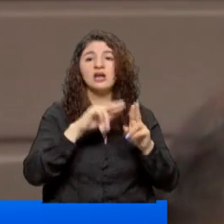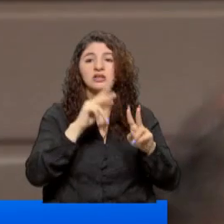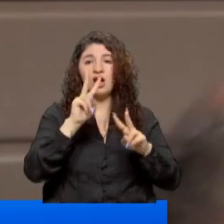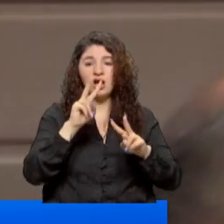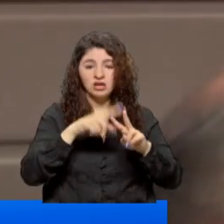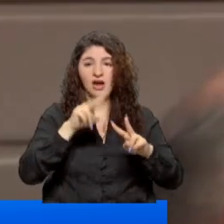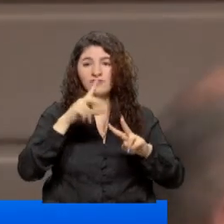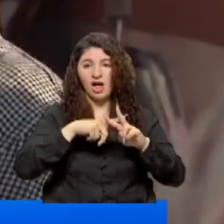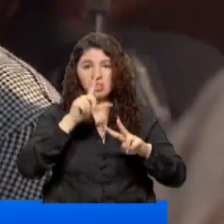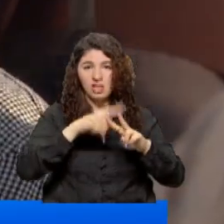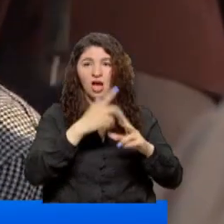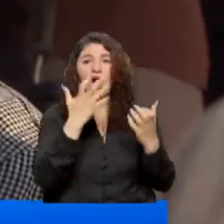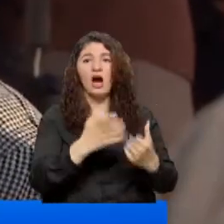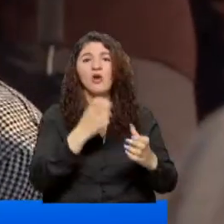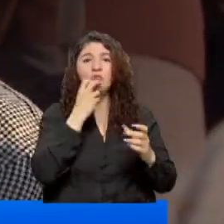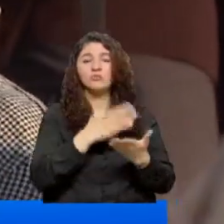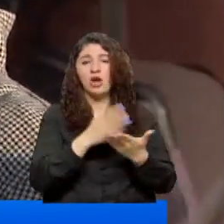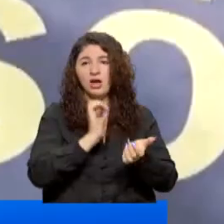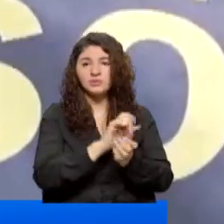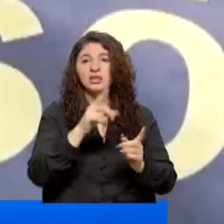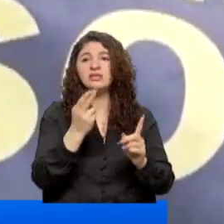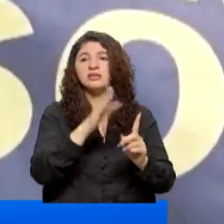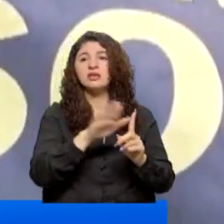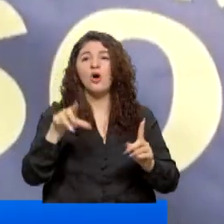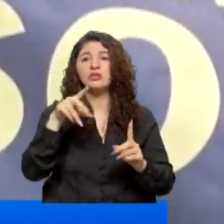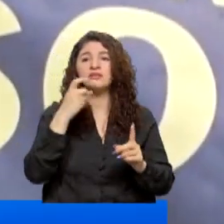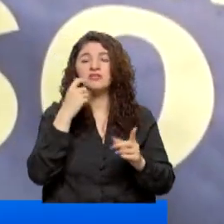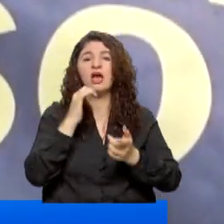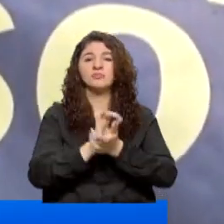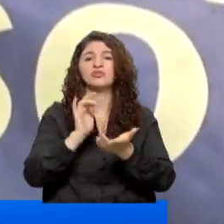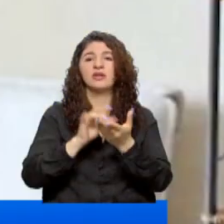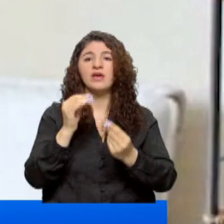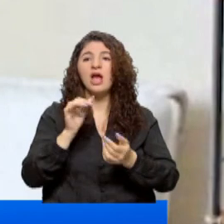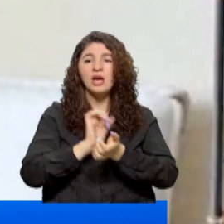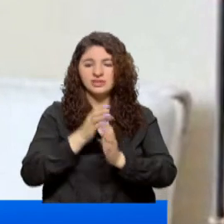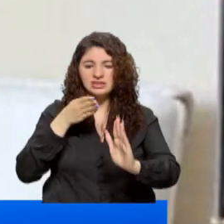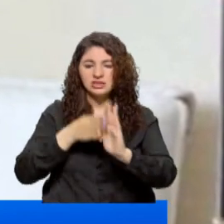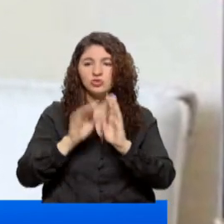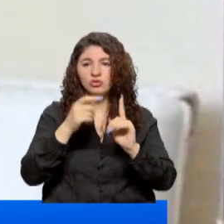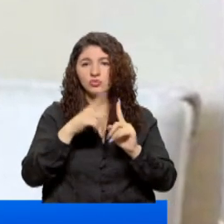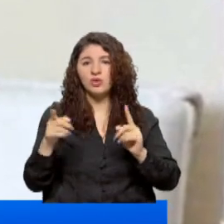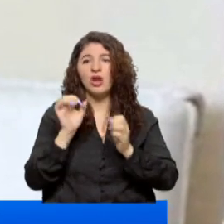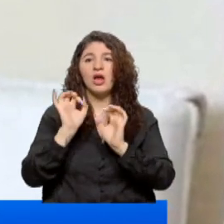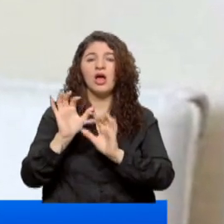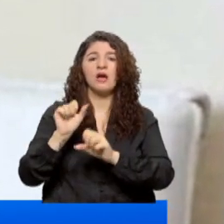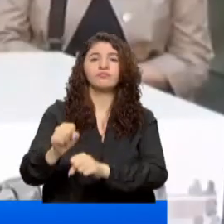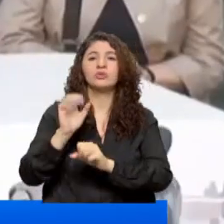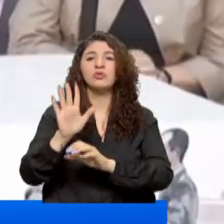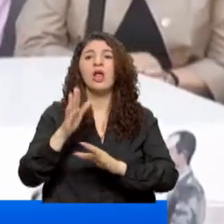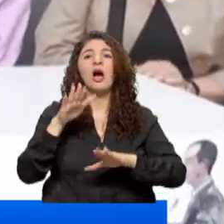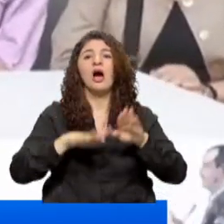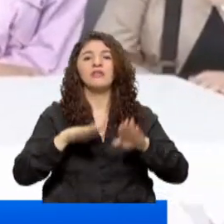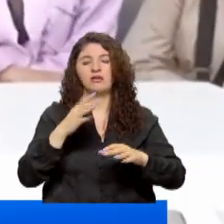ağırlaştırılmış müebbet hapis yedi sana ise 18'er yıl hapis cezası verildi cezaevine girdiği günden bu yana tutulan Adalet